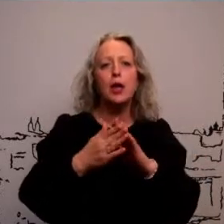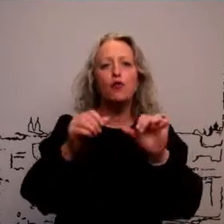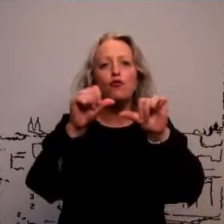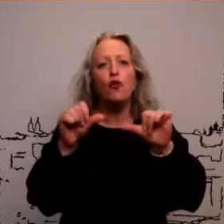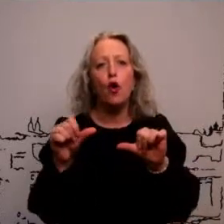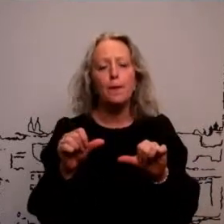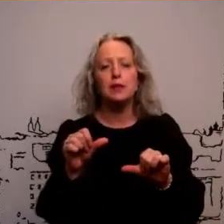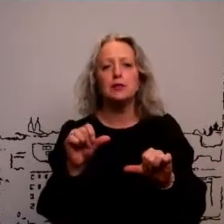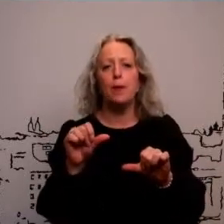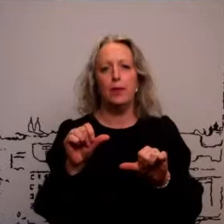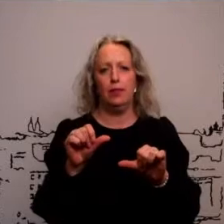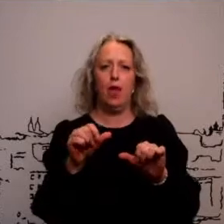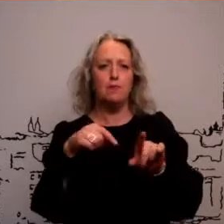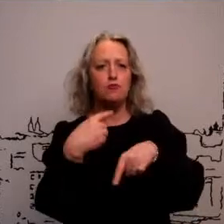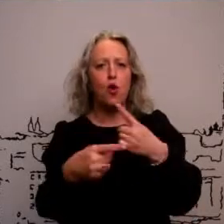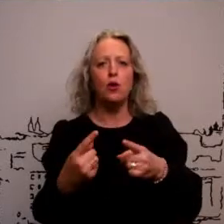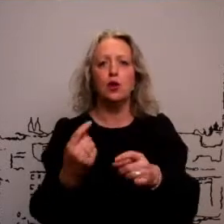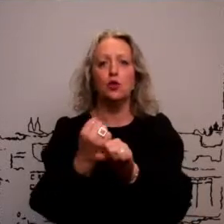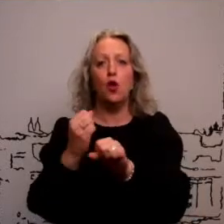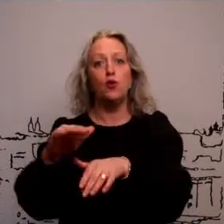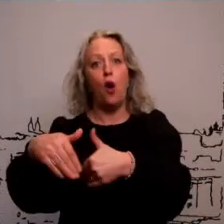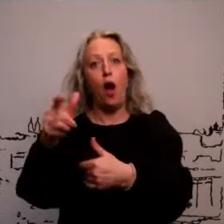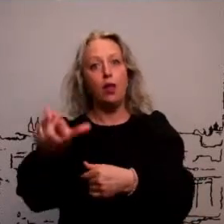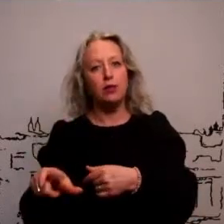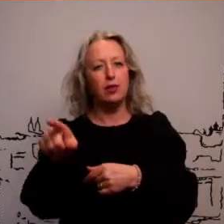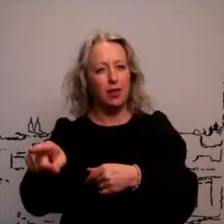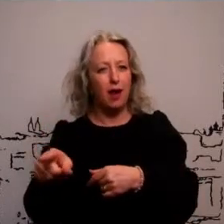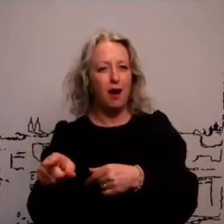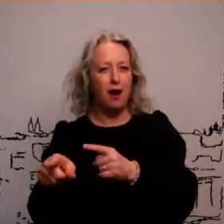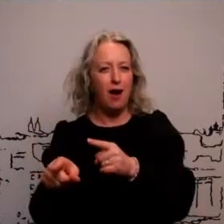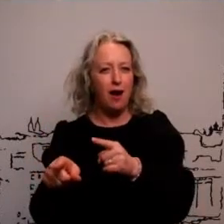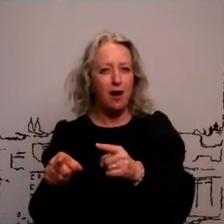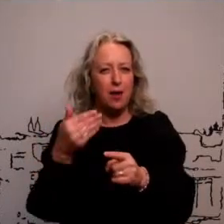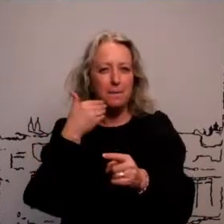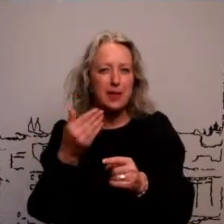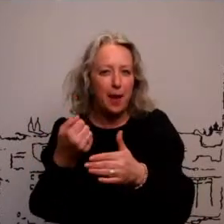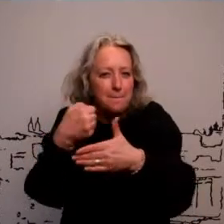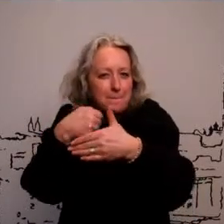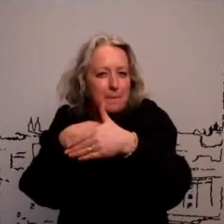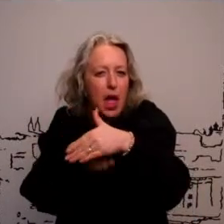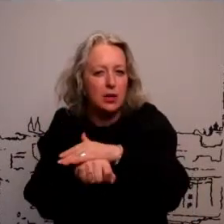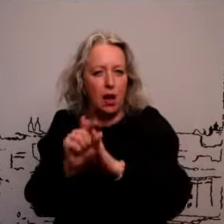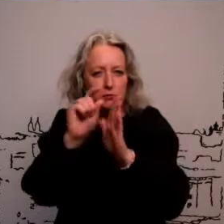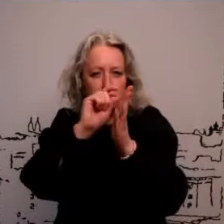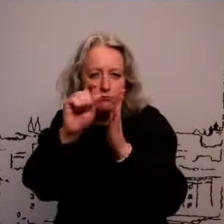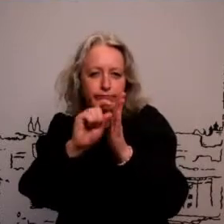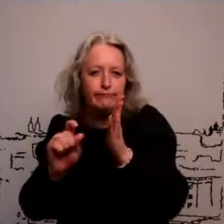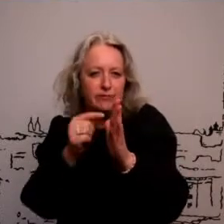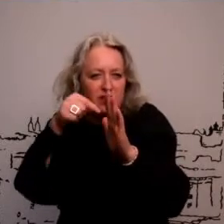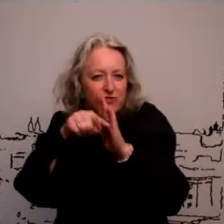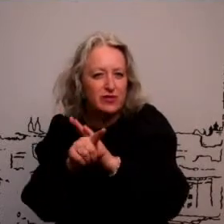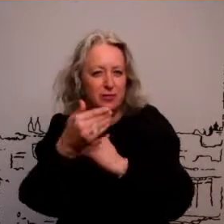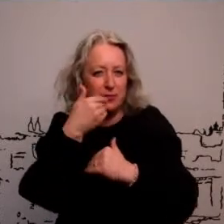vormistamise protsessis tööandja juba tegelikult kirjutab midagi ridade vahele. Natukene siin juba oli juttu, eks ju,